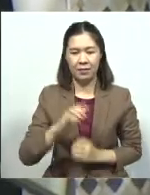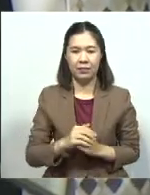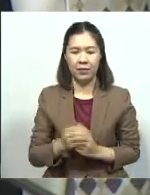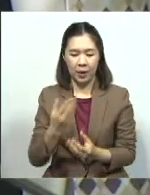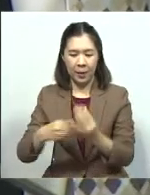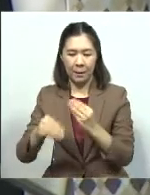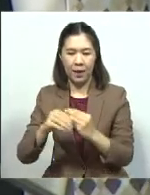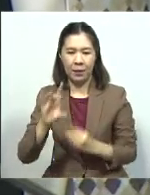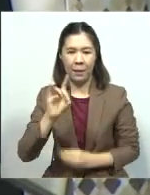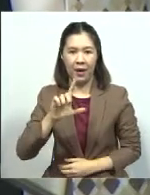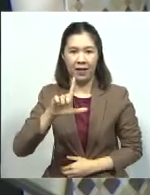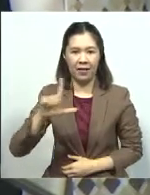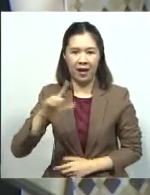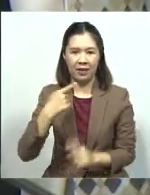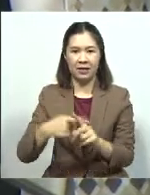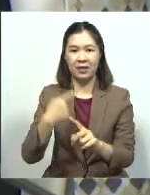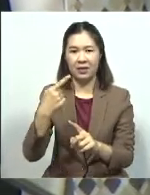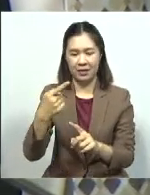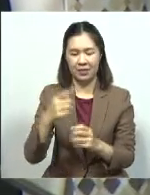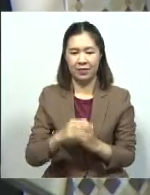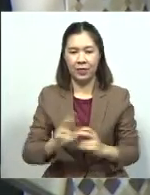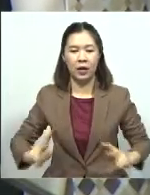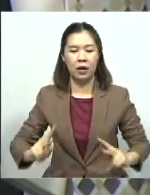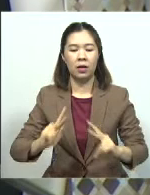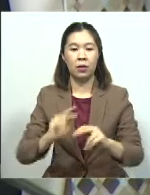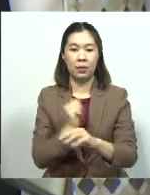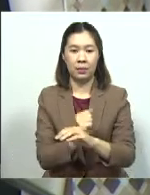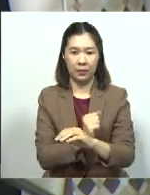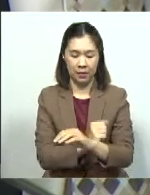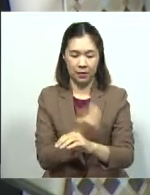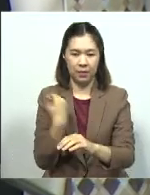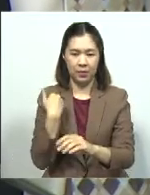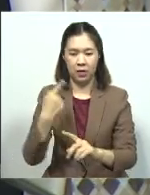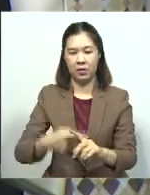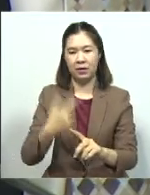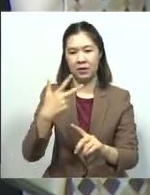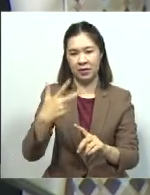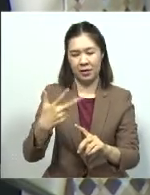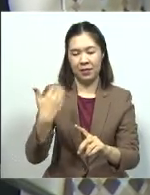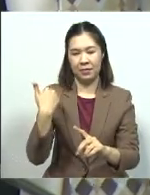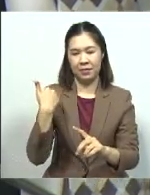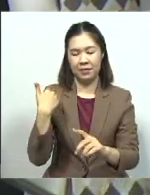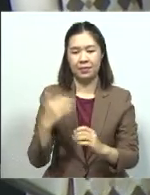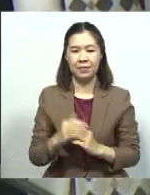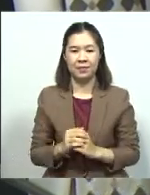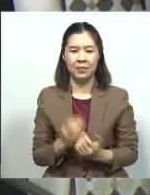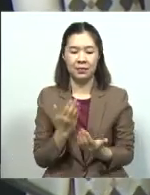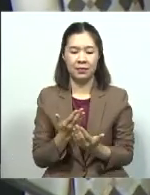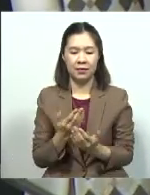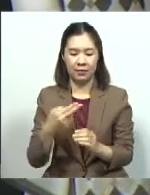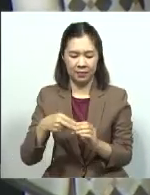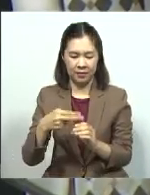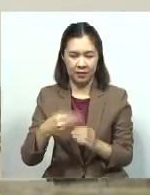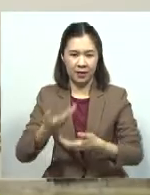ล้านลิตรในเดือนมกราคมโดยกระทรวงพลังงานนะครับตั้งเป้าว่าในเดือนมีนาคมนะครับจะมียอดจำหน่าย